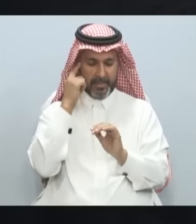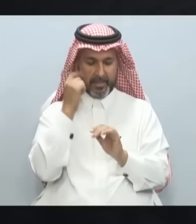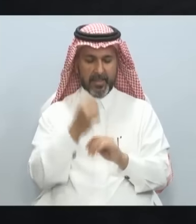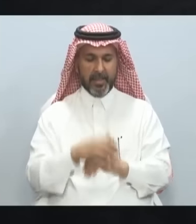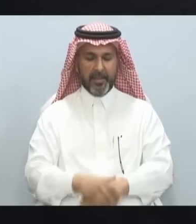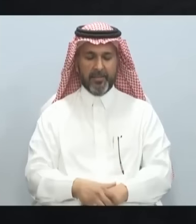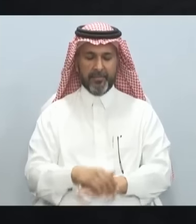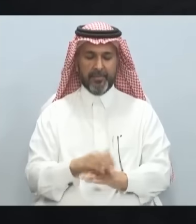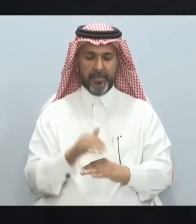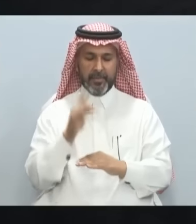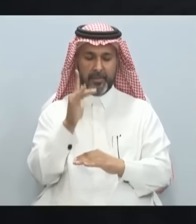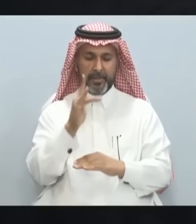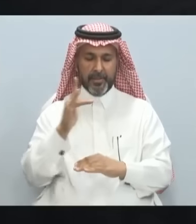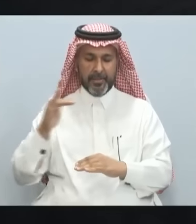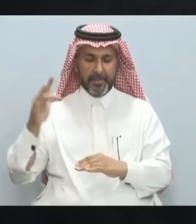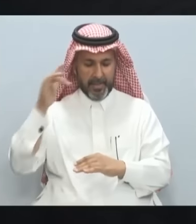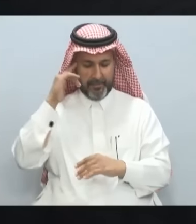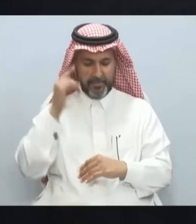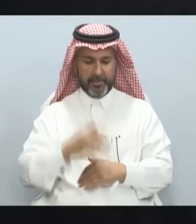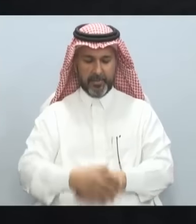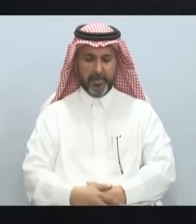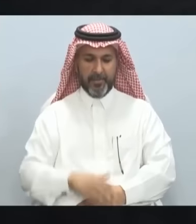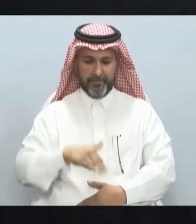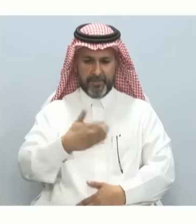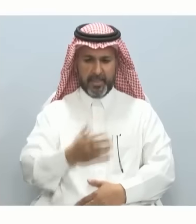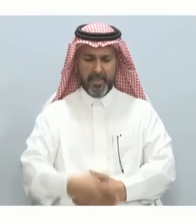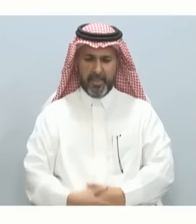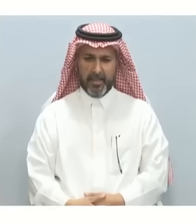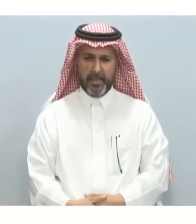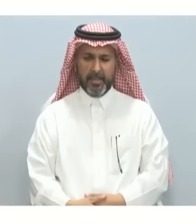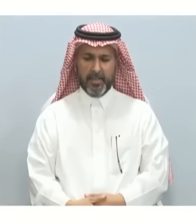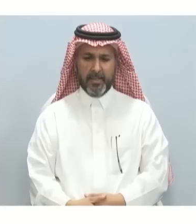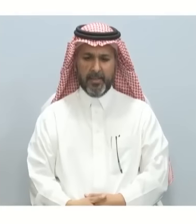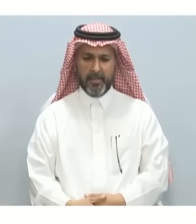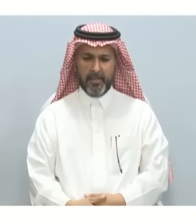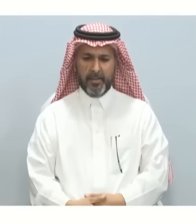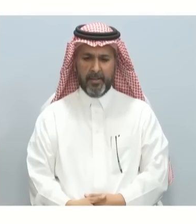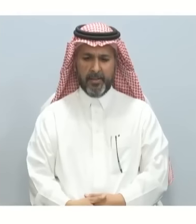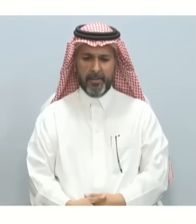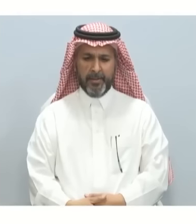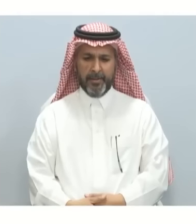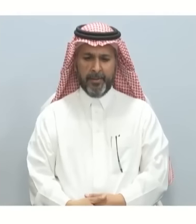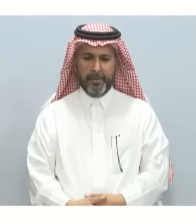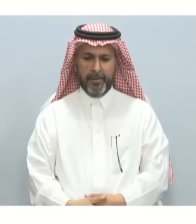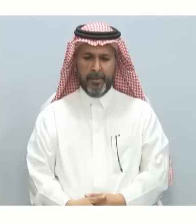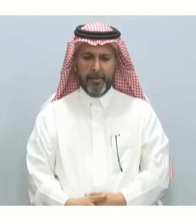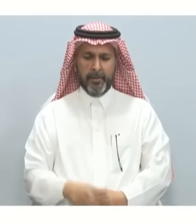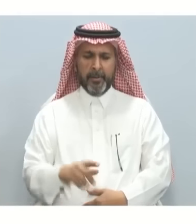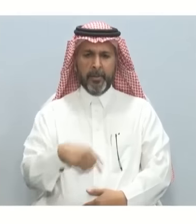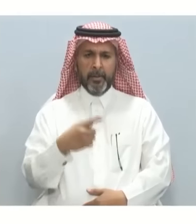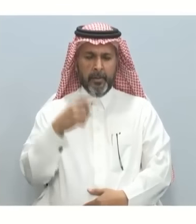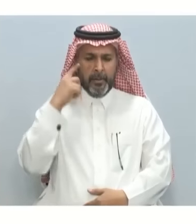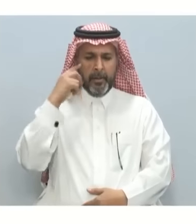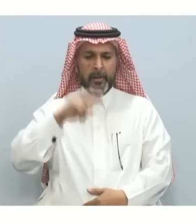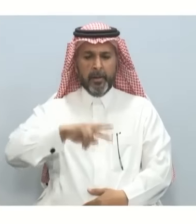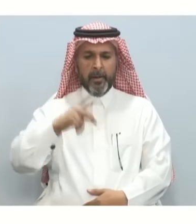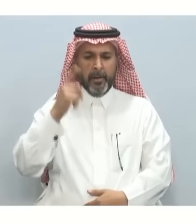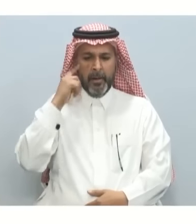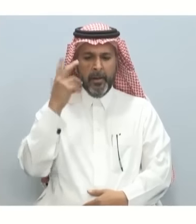ابنائي وبناتي هل هناك طرق اخرى نعم ابنائي بناتي وفكر هناك اربع ازواج اخرى